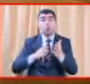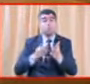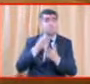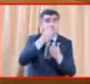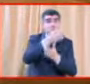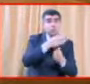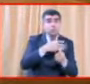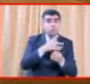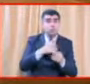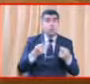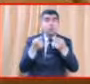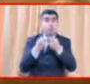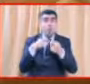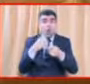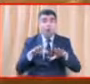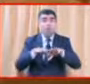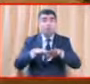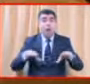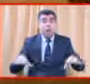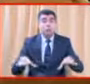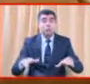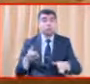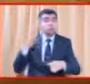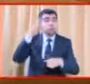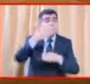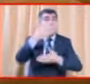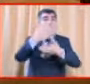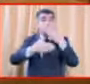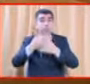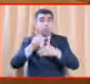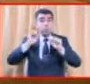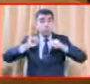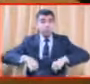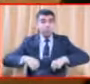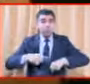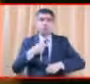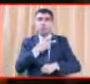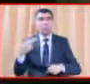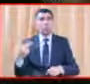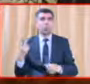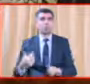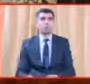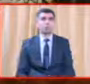وطيح لك على ارضك؟ فالدوله كذلك، ولكن الاجتماعي ما حنا كنحلوا المشاكل. شكرا.